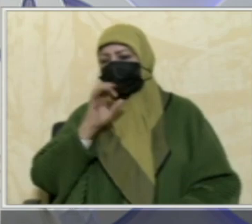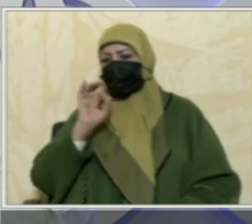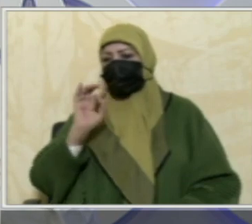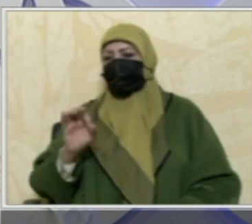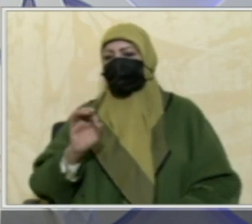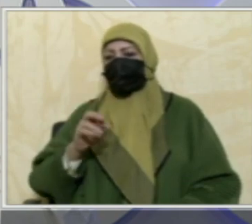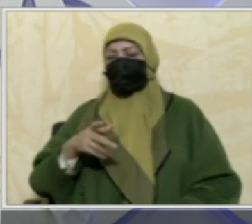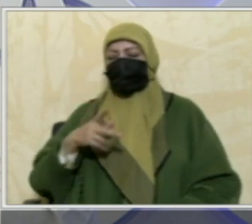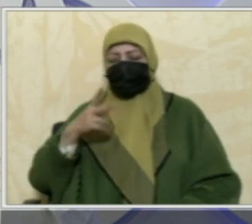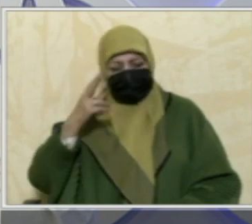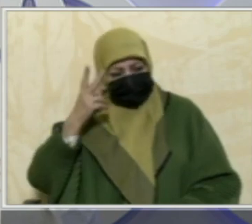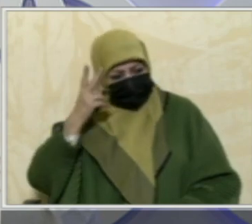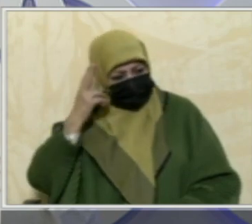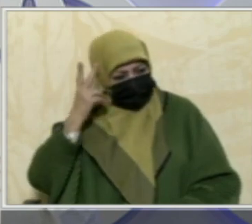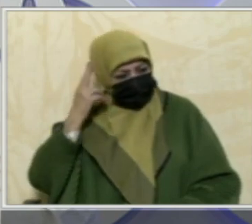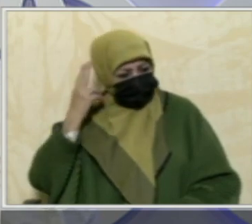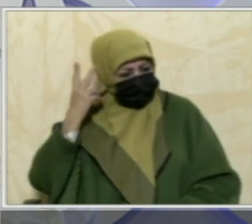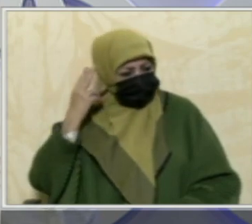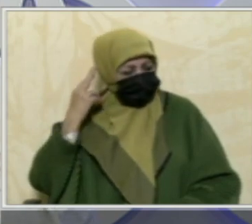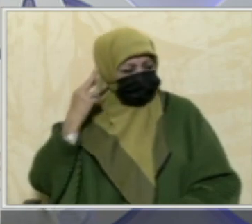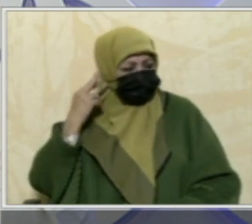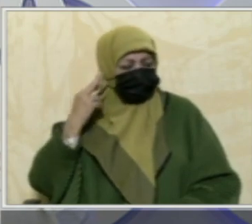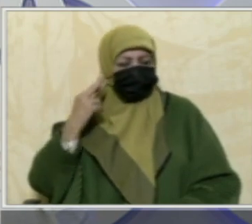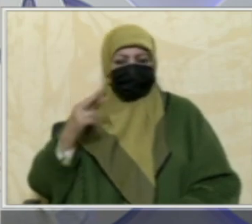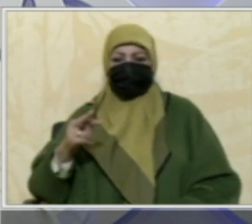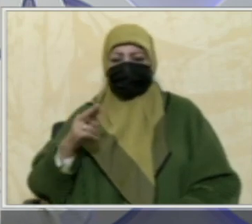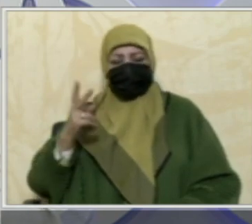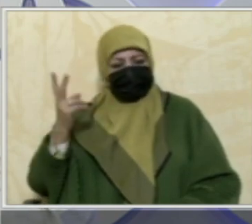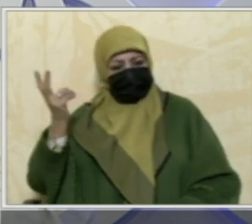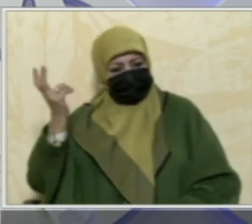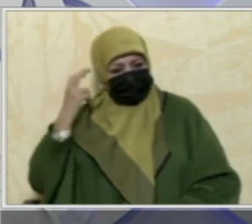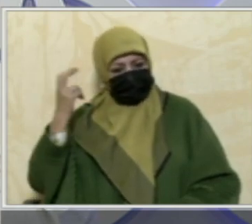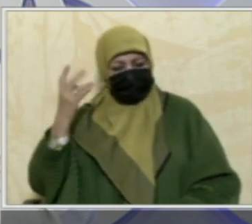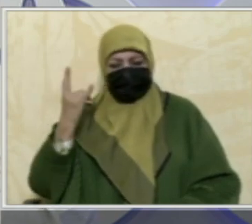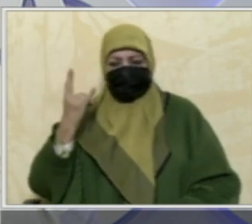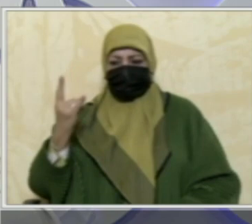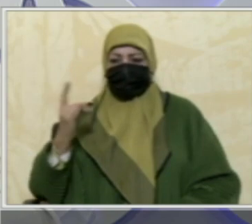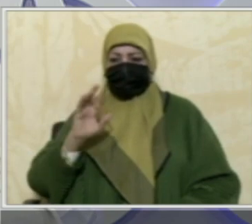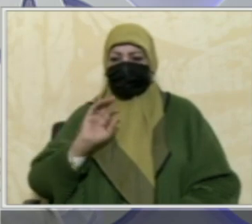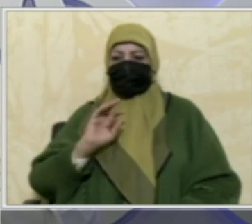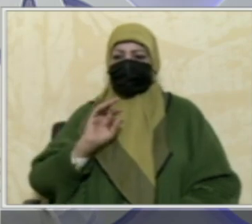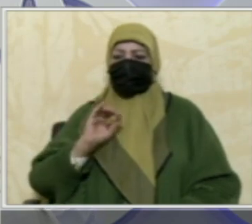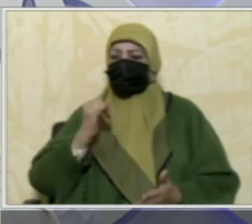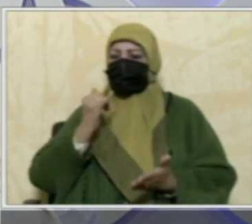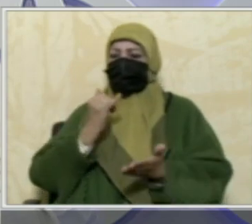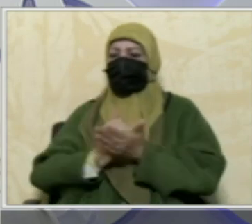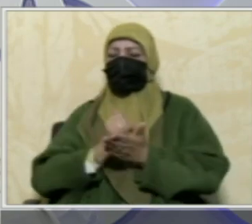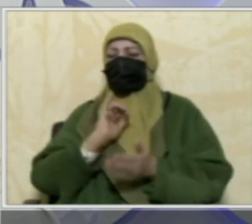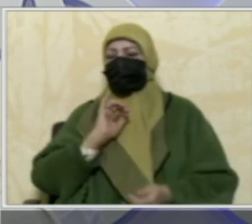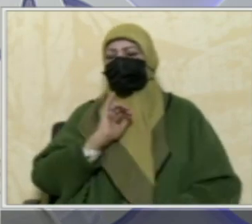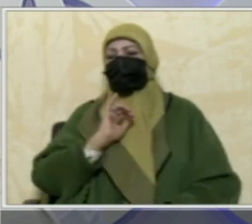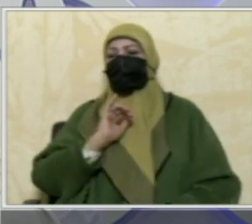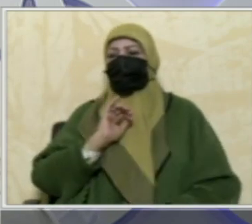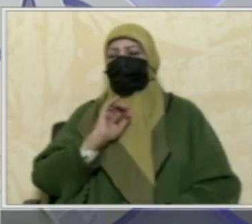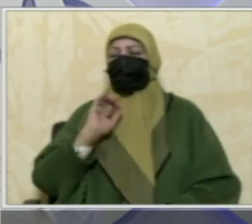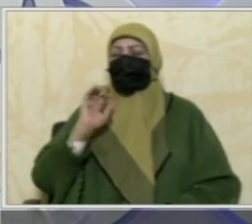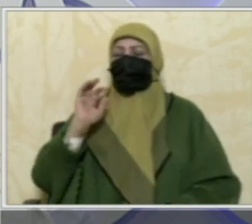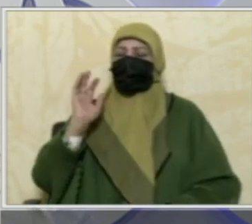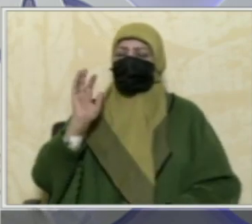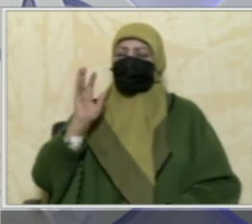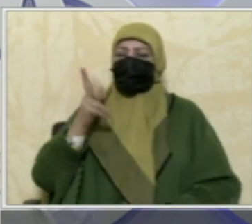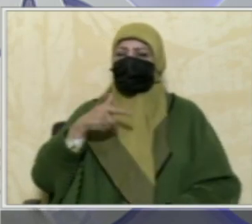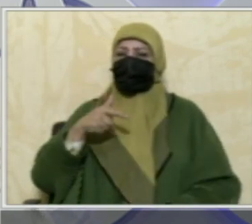ترك الشعر في عشره ذي الحجه واجبا وان يجعل ترك تقنيم الاظافر